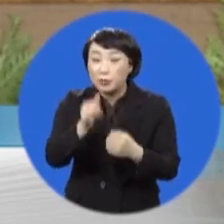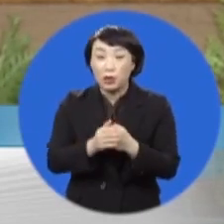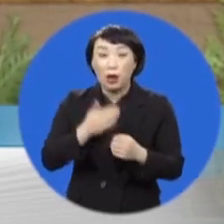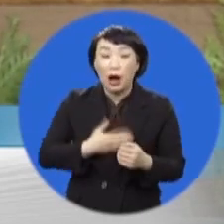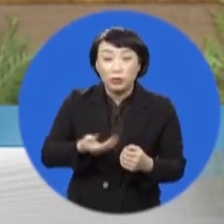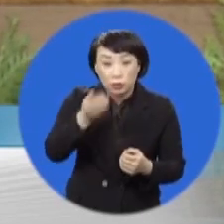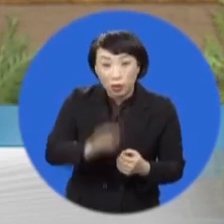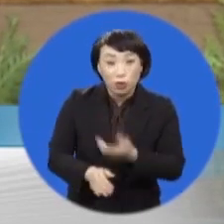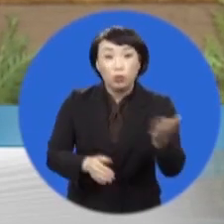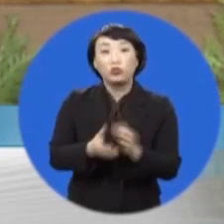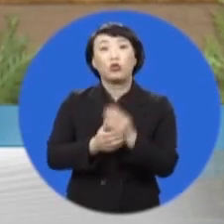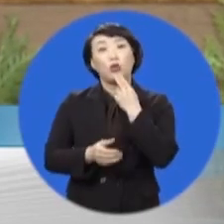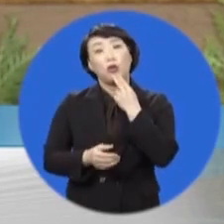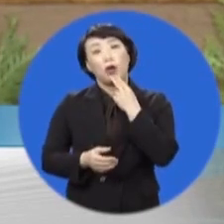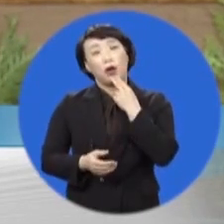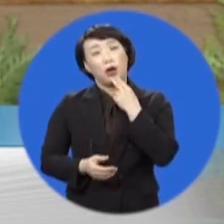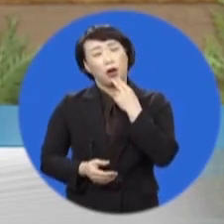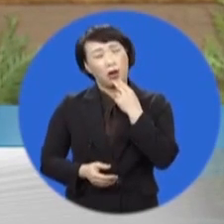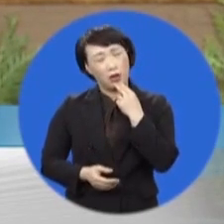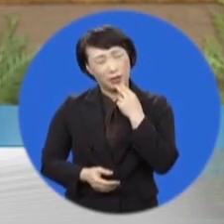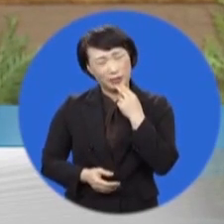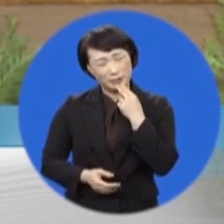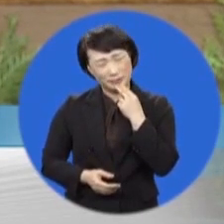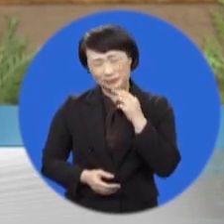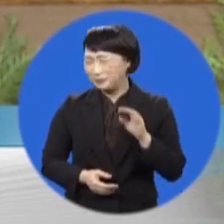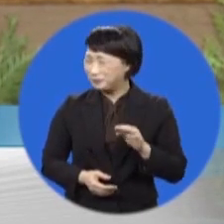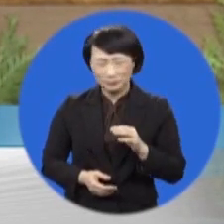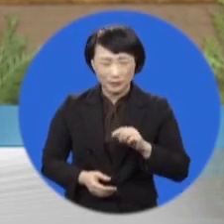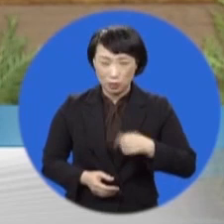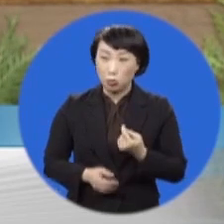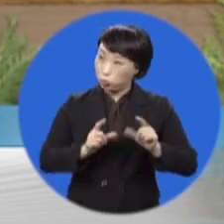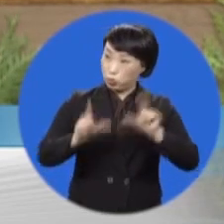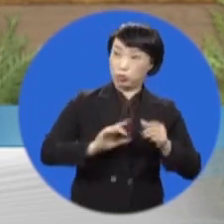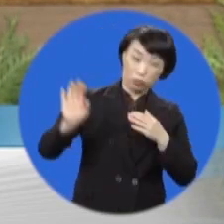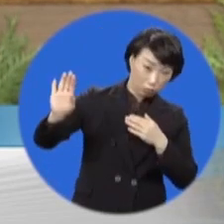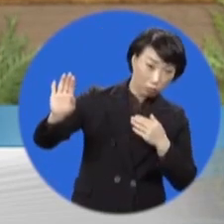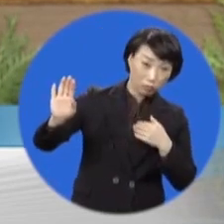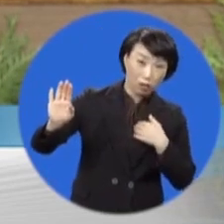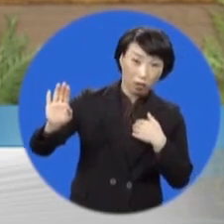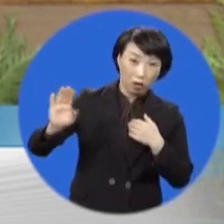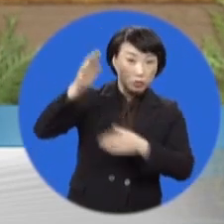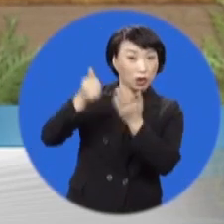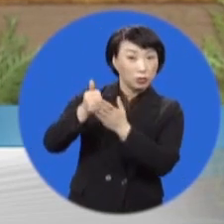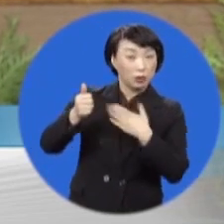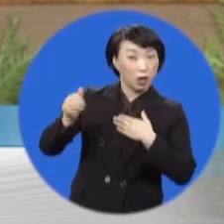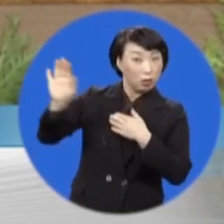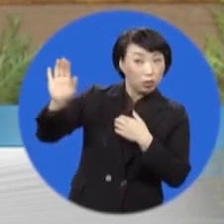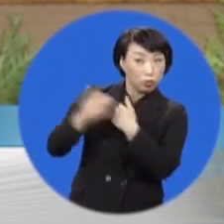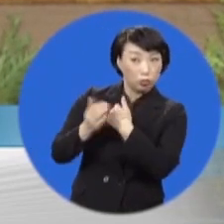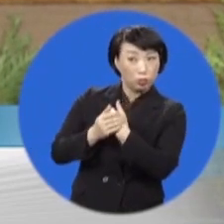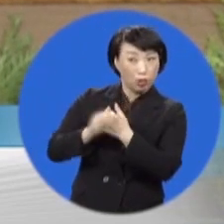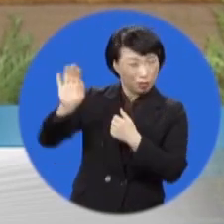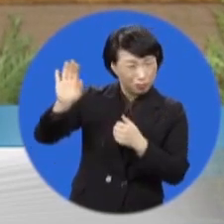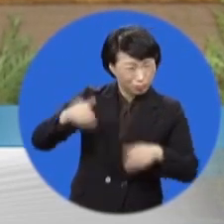알면 초보 구하지 않는다면 라는 수수로 살겠다 나는 하나님께 도움을 요청